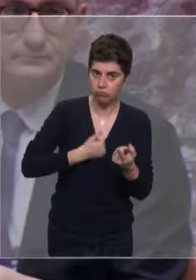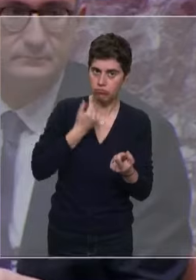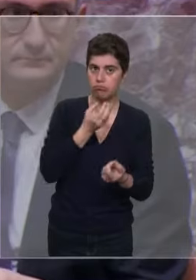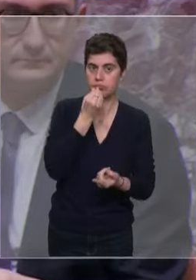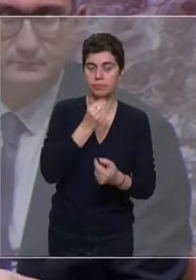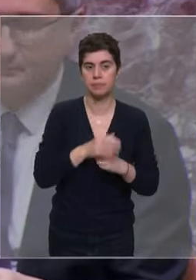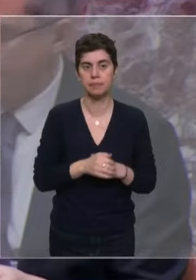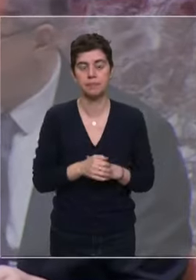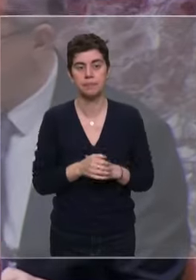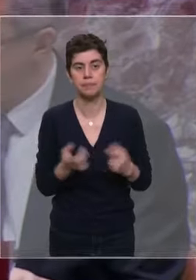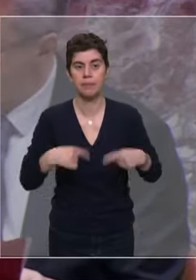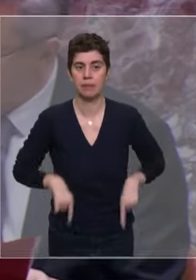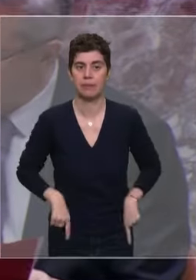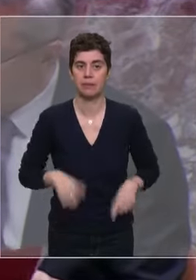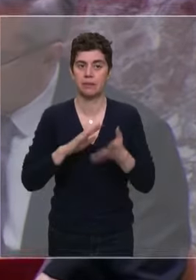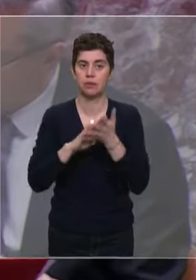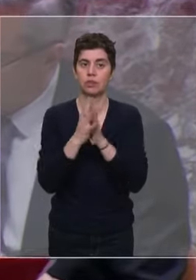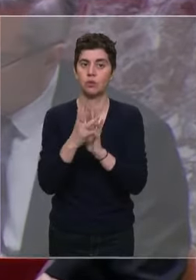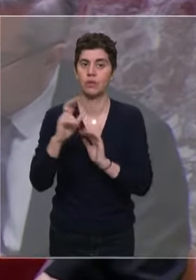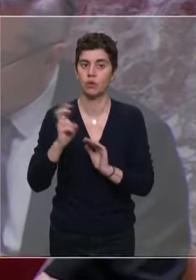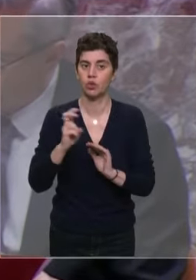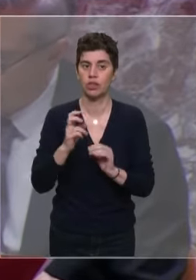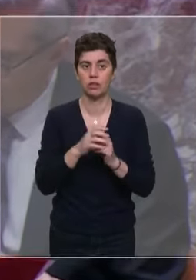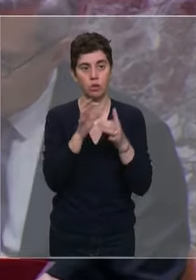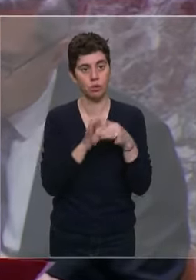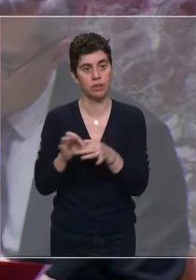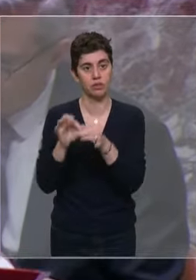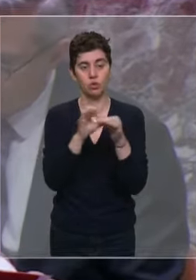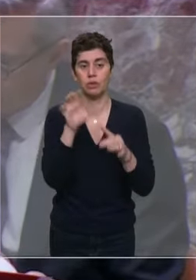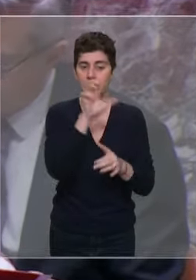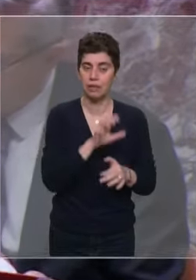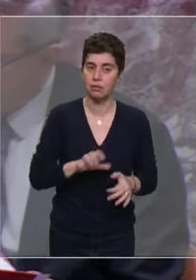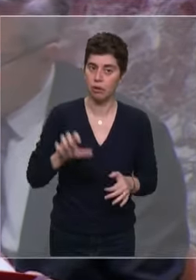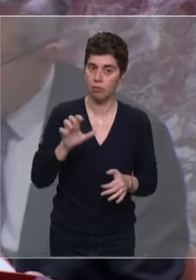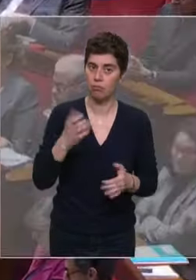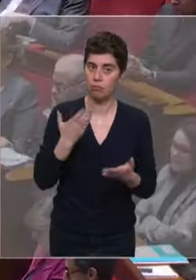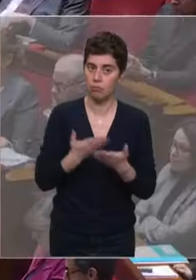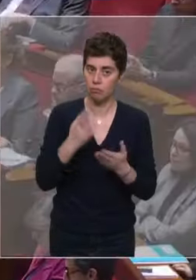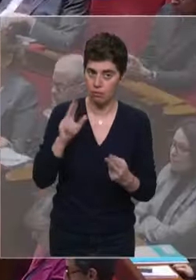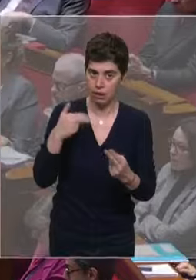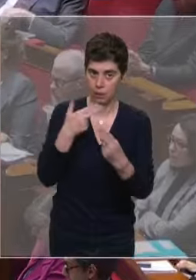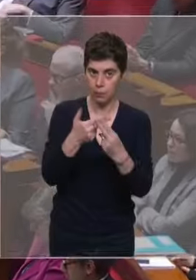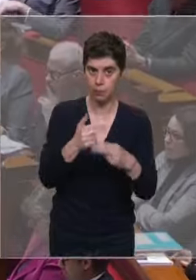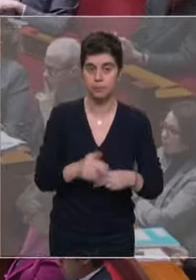Béchu, ministre de la Transition écologique, de la Cohésion des territoires.